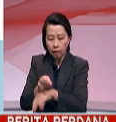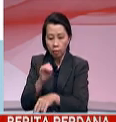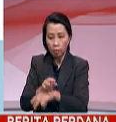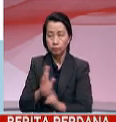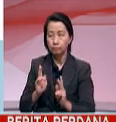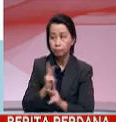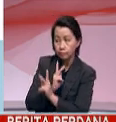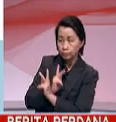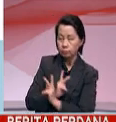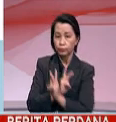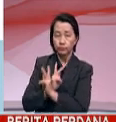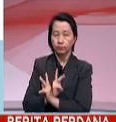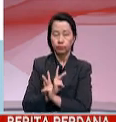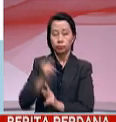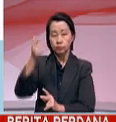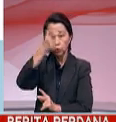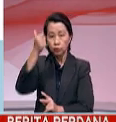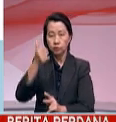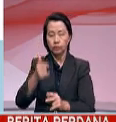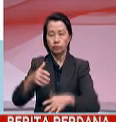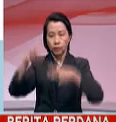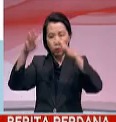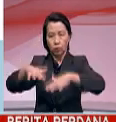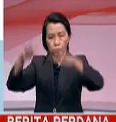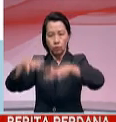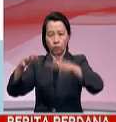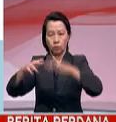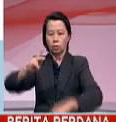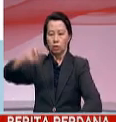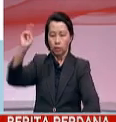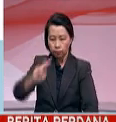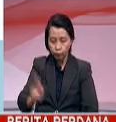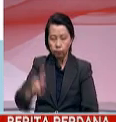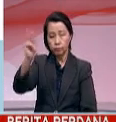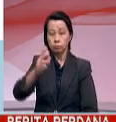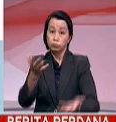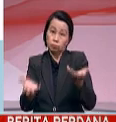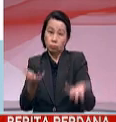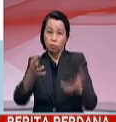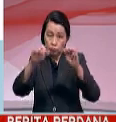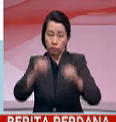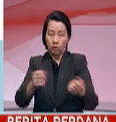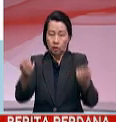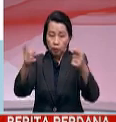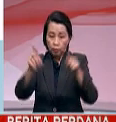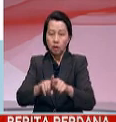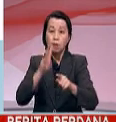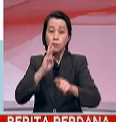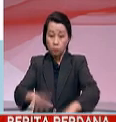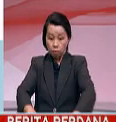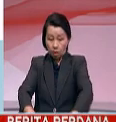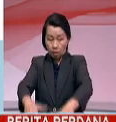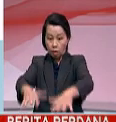supaya berhati-hati berikutan kejadian hujan beserta ribut petir ini boleh menyebabkan kejadian banjir kilat terutamanya